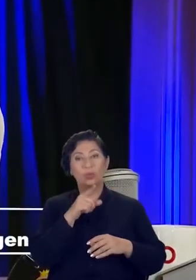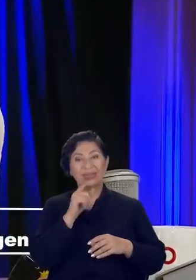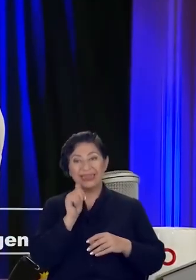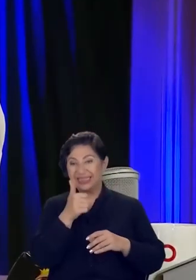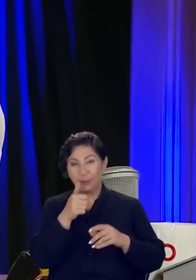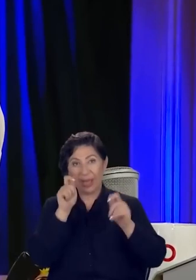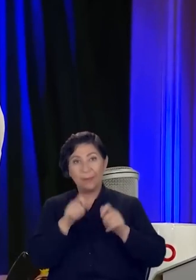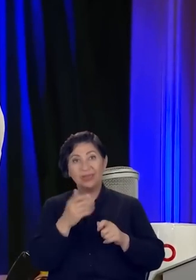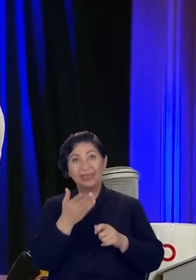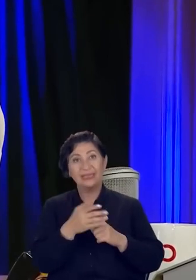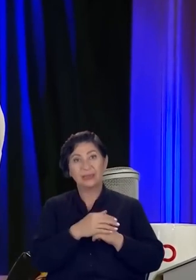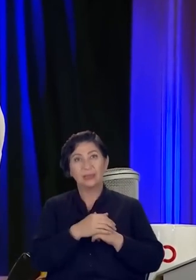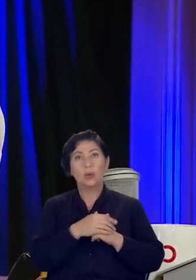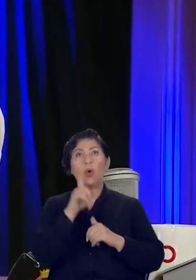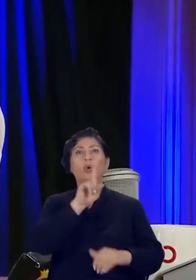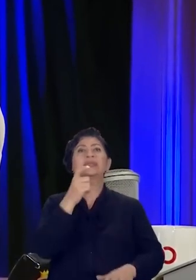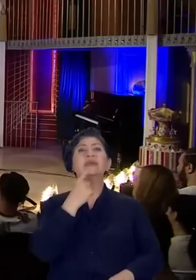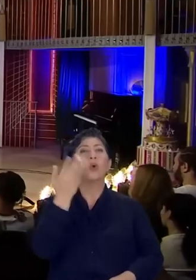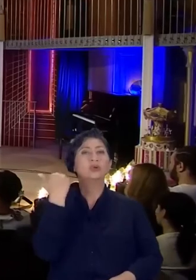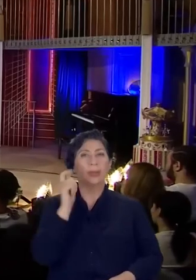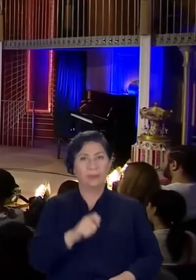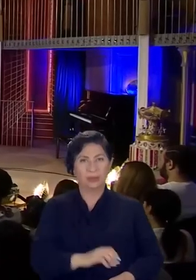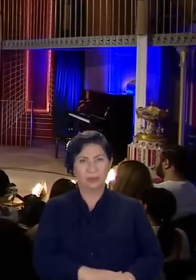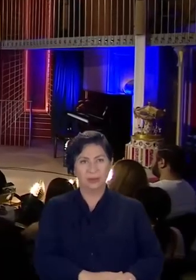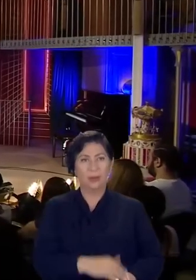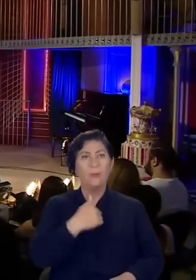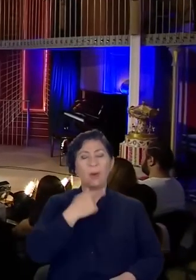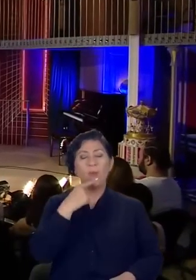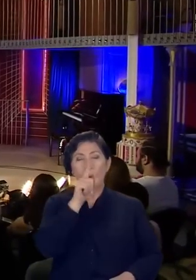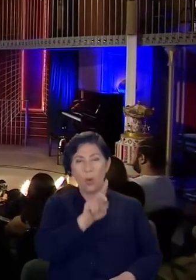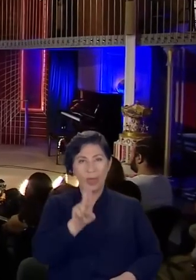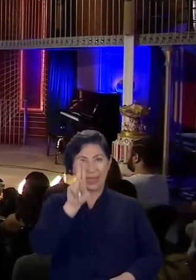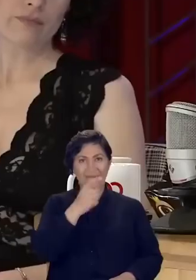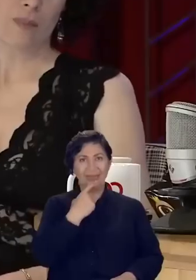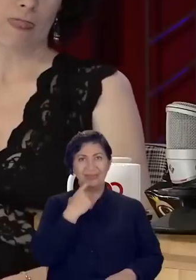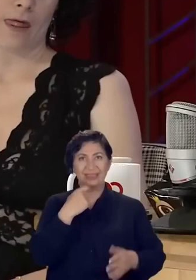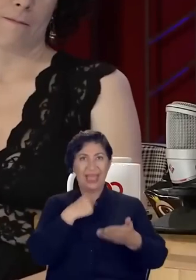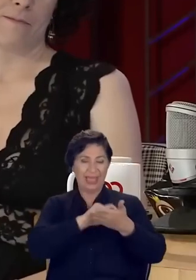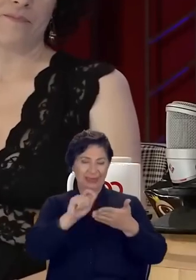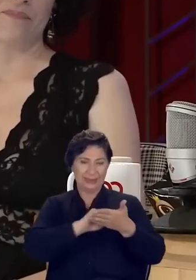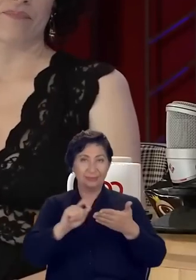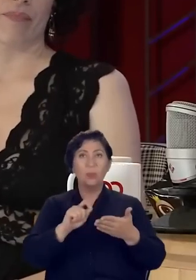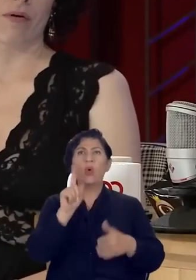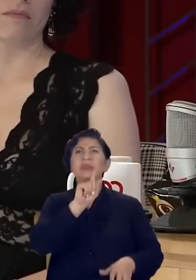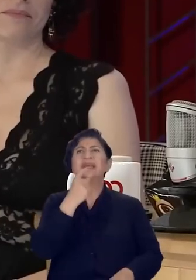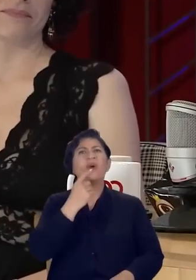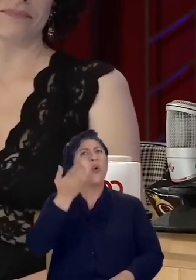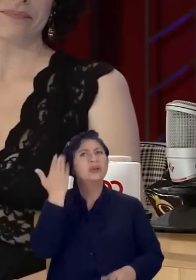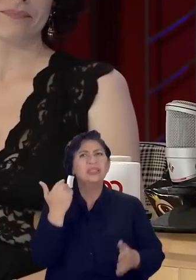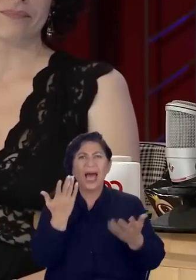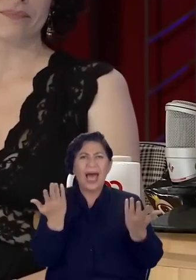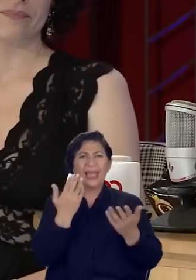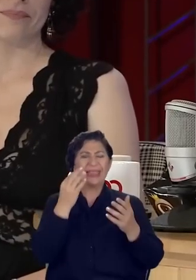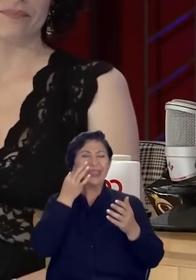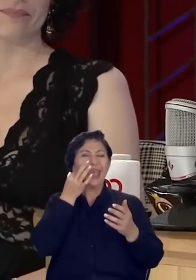zaman yapıldı? 10 sene oldu. Ben 17 yaşındaydım yani yazdığımda. 10 sene önce nasıl